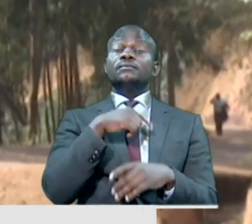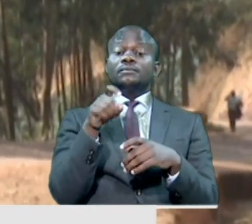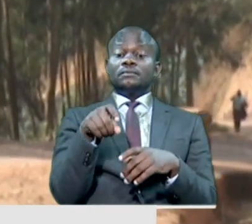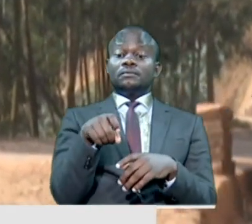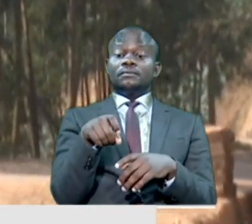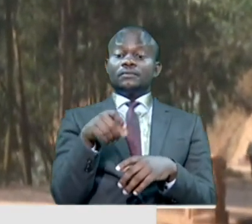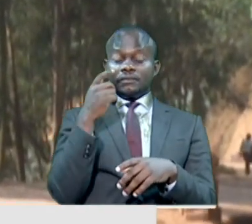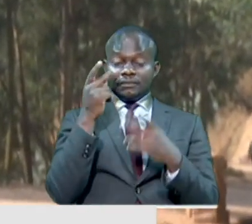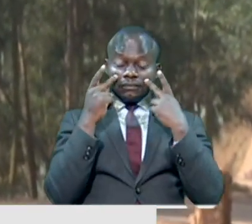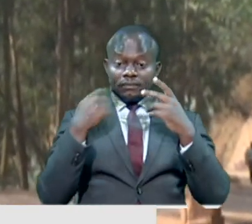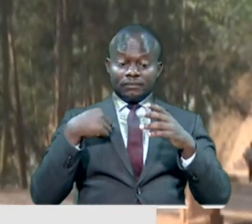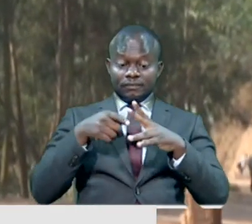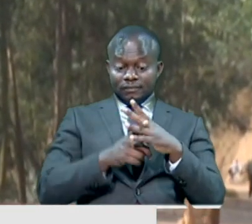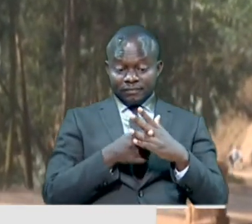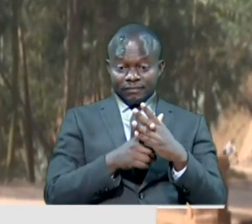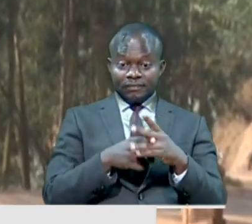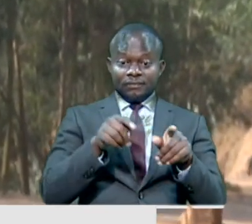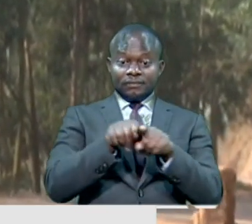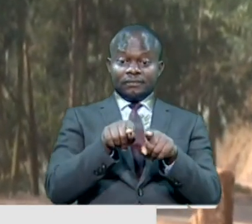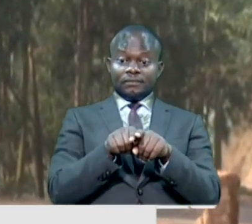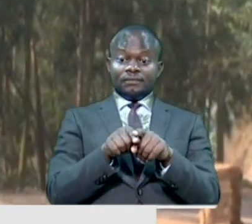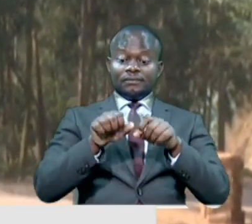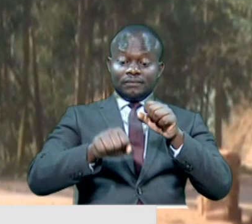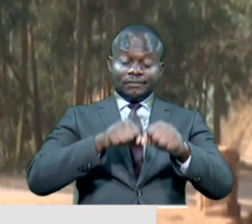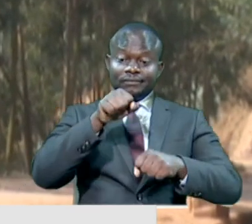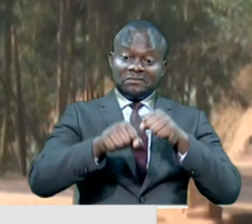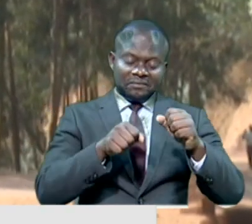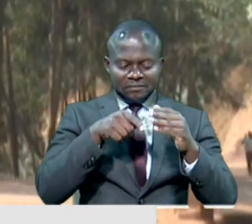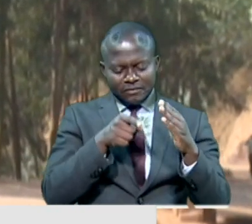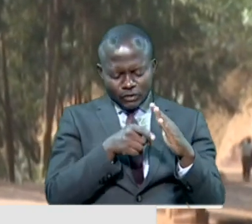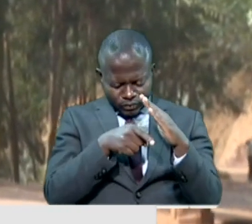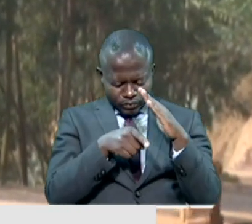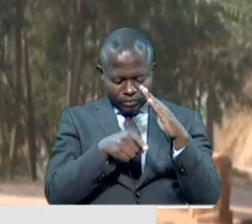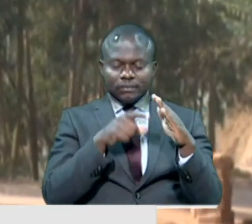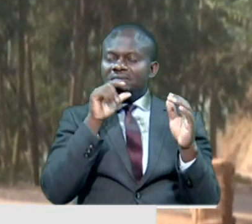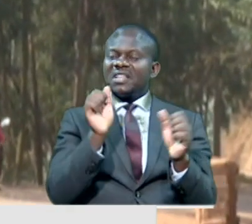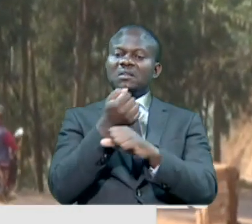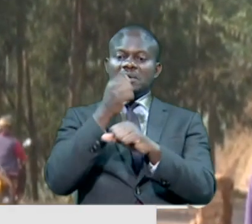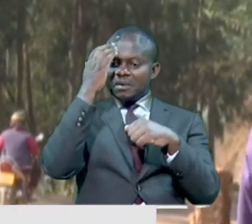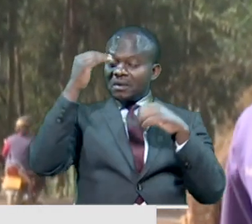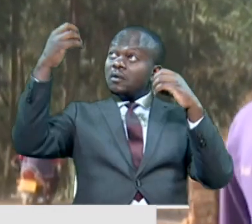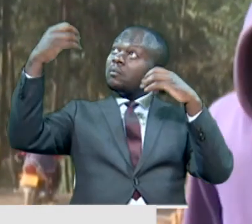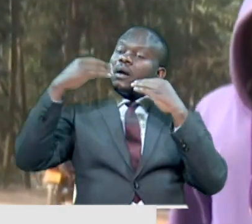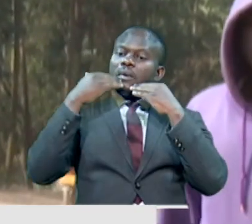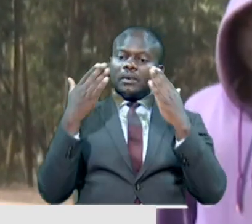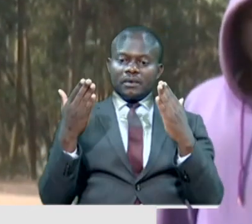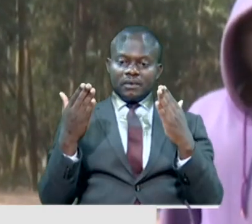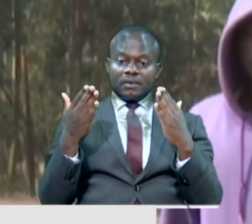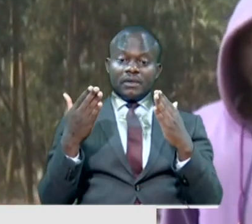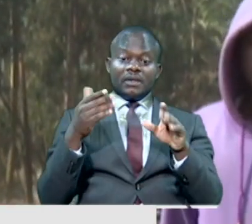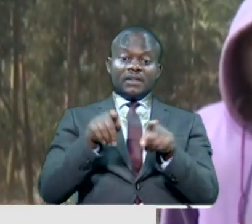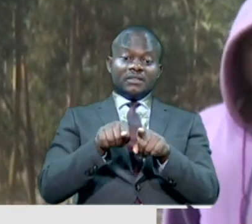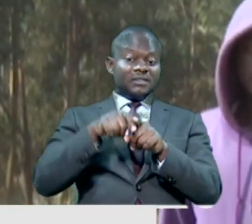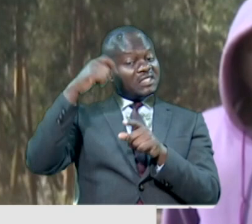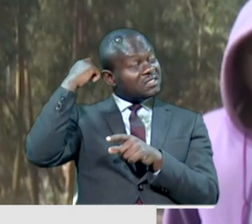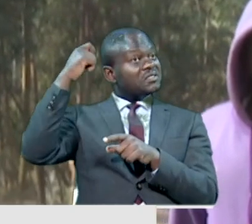umukanishi. Imyigare niba narikanisha cyanasudira ngakantu nacyo nabona. Noneho ngo umusatsi naha kogoshwa